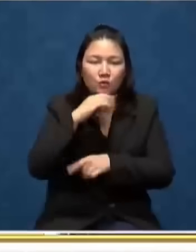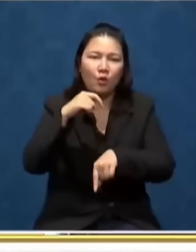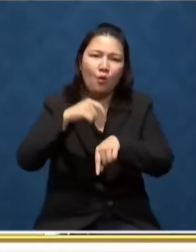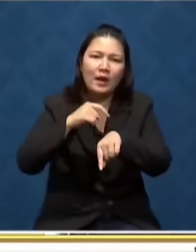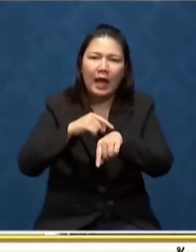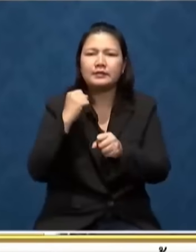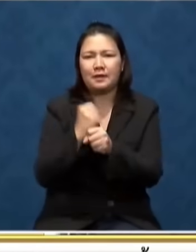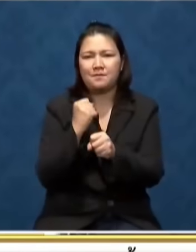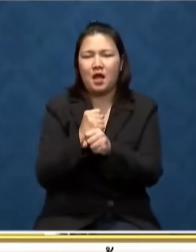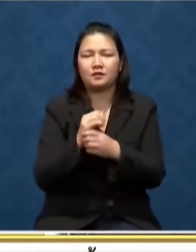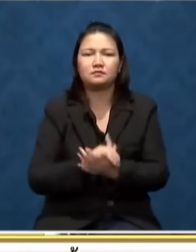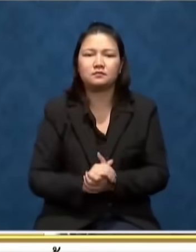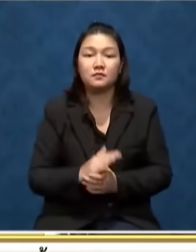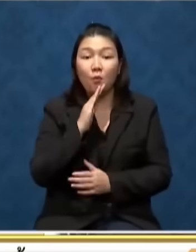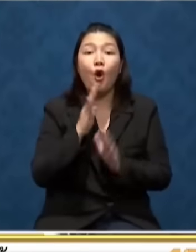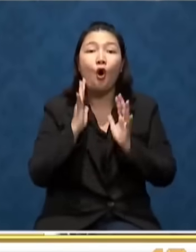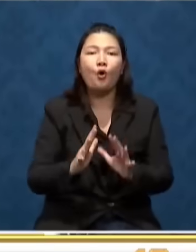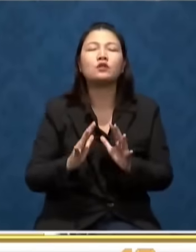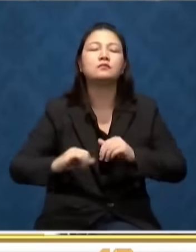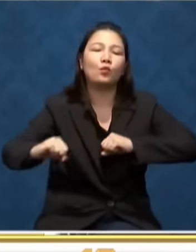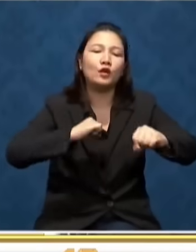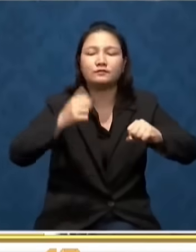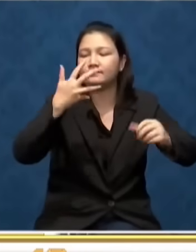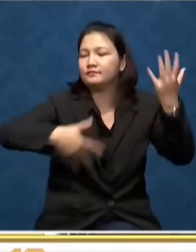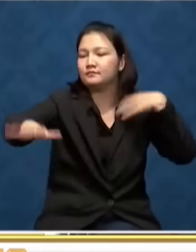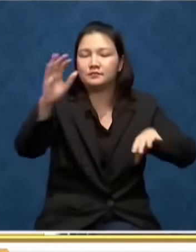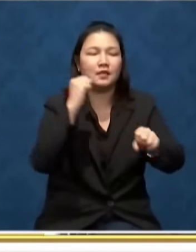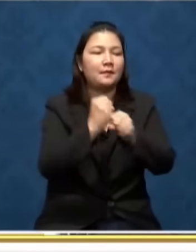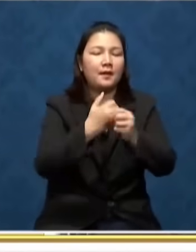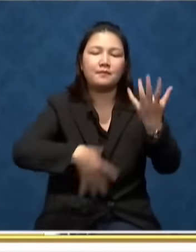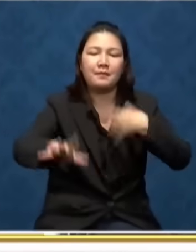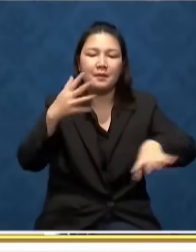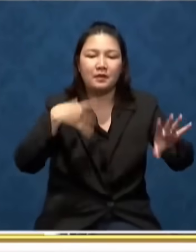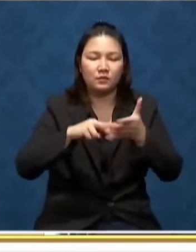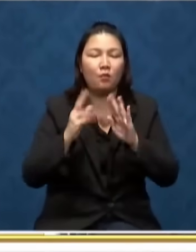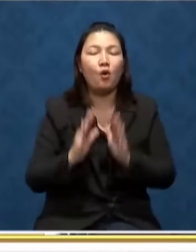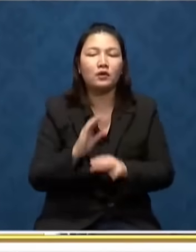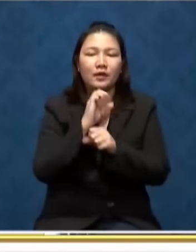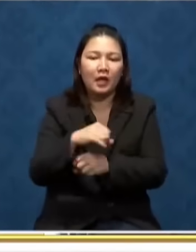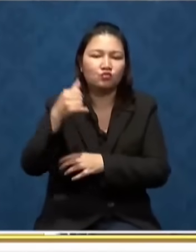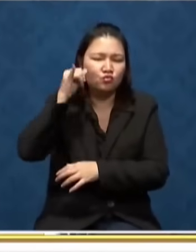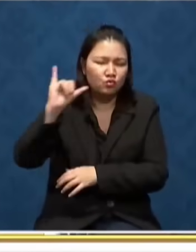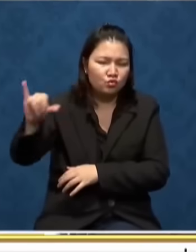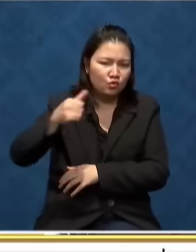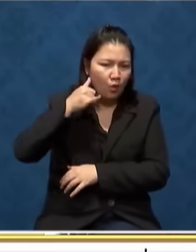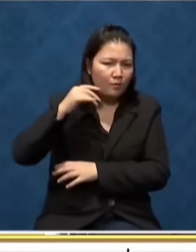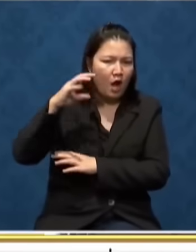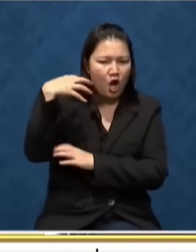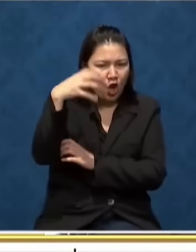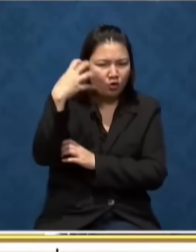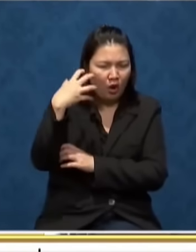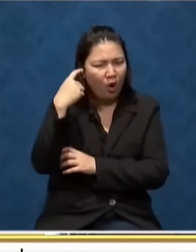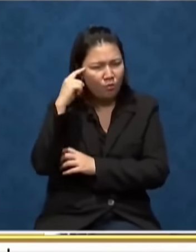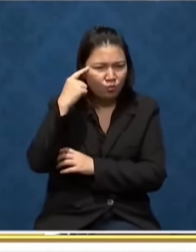ประมาณนี้แหละฮะที่ลูกหลานไปทำงานแล้วเขาหาคนมาปรึกษาไม่ได้แล้วเงินที่พวกมันหลอกเอาไปเนี่ยนะ